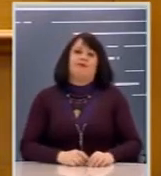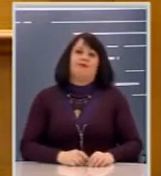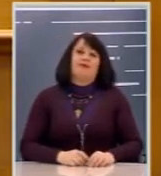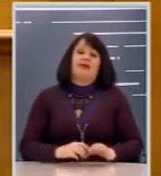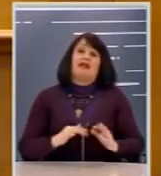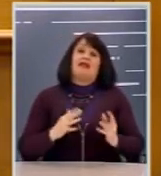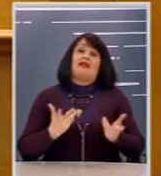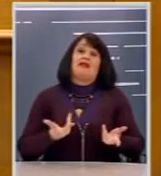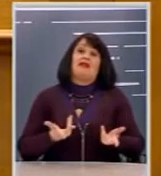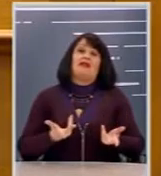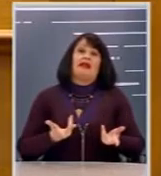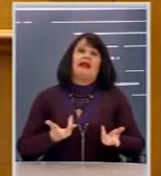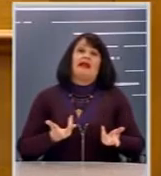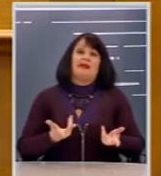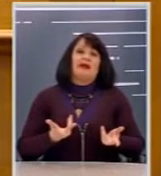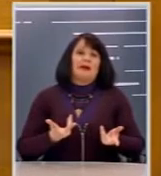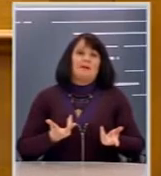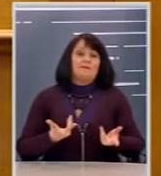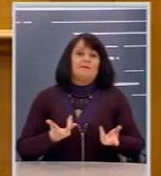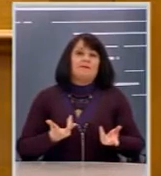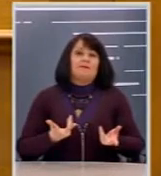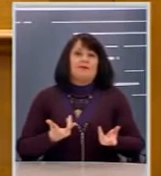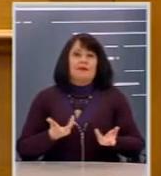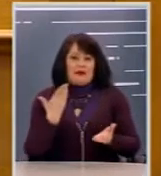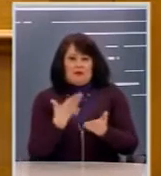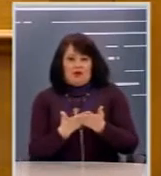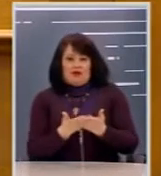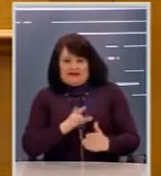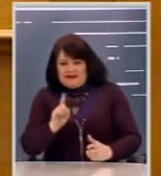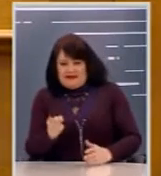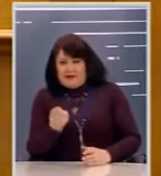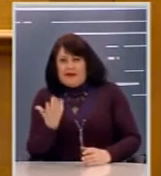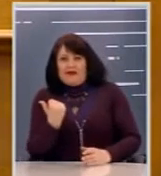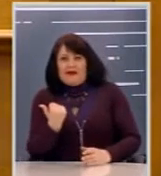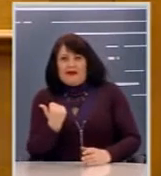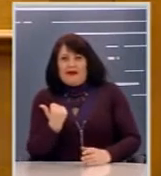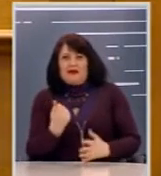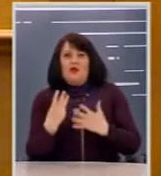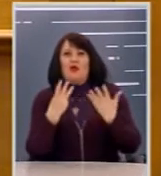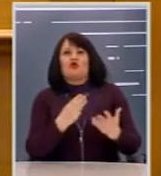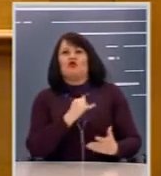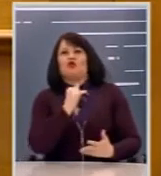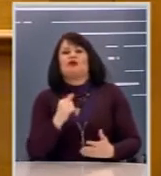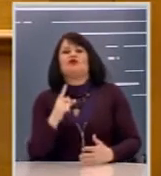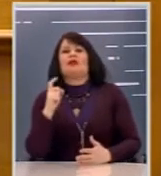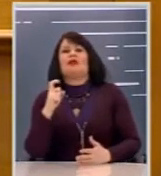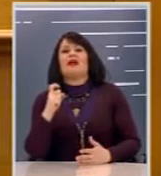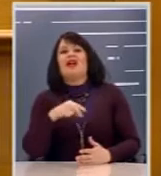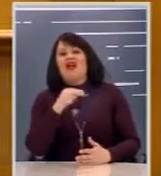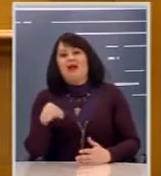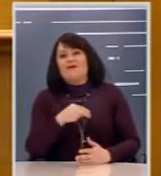χωρίς επαρκής ενδείξεις θεραπείας, με κόστος 8-10 ευρώ το μήνα,